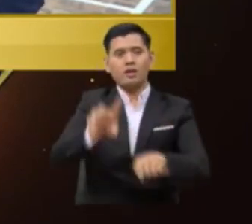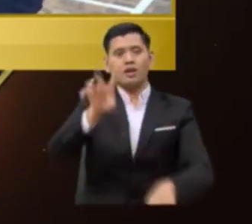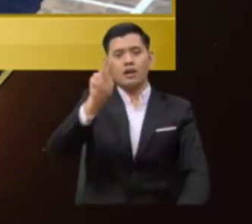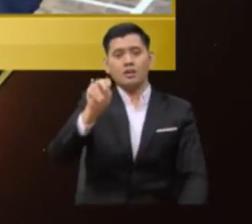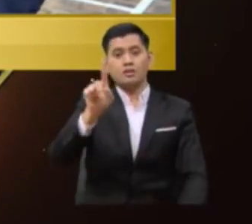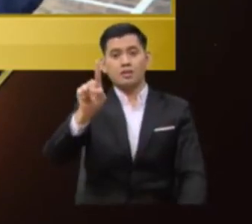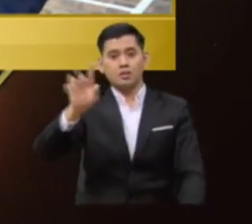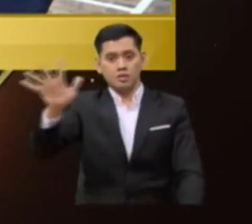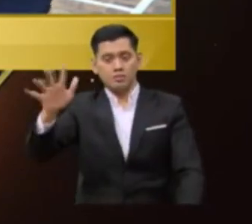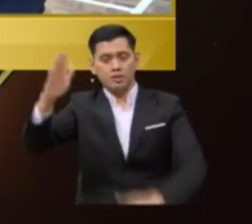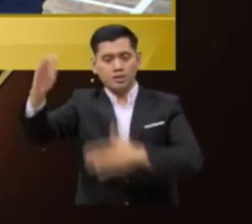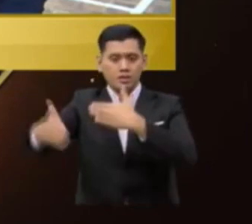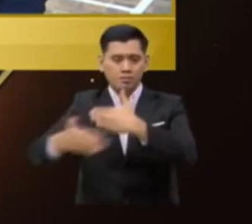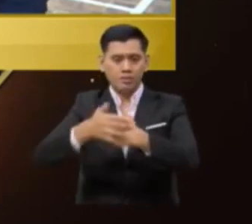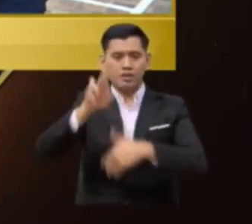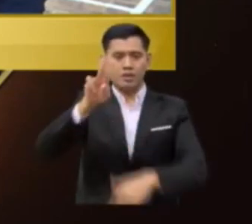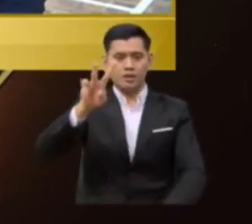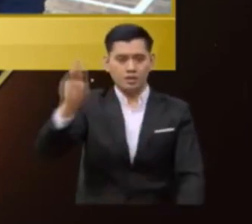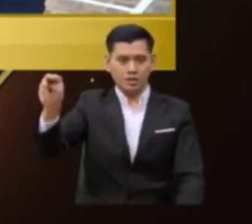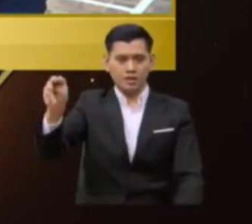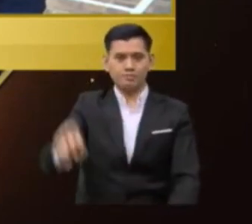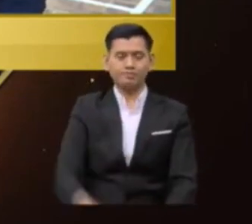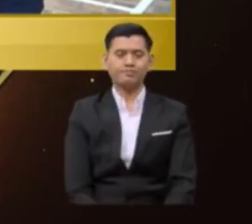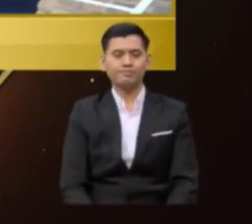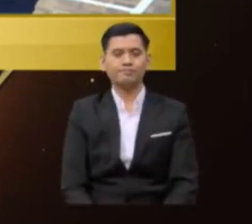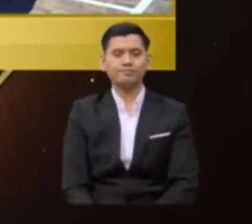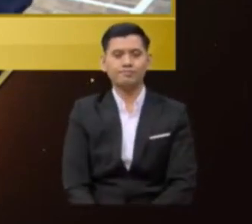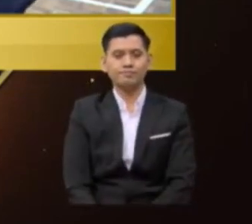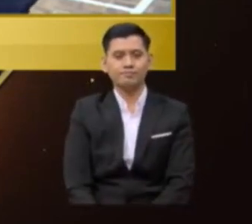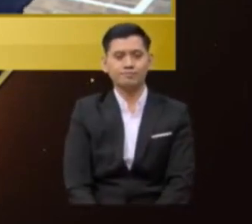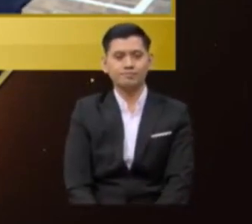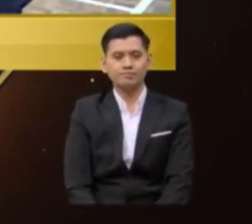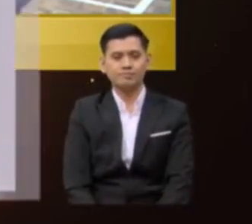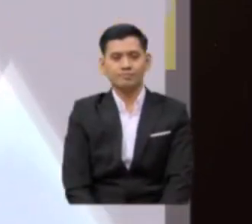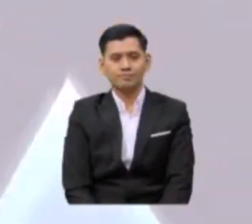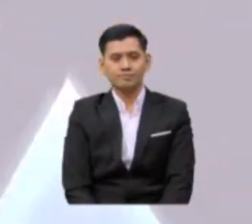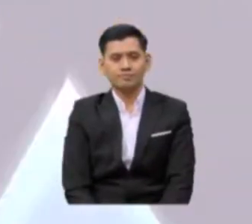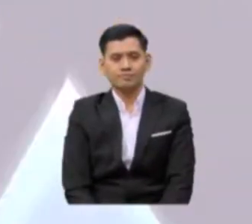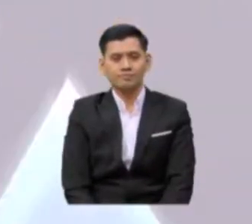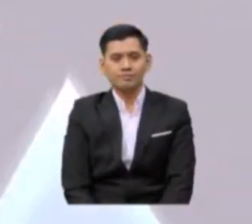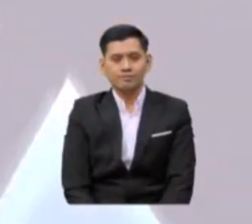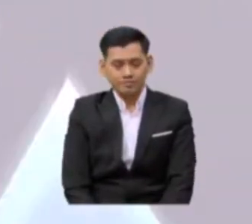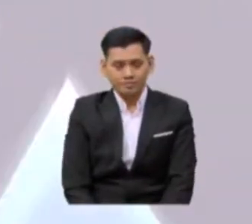Juwaseh. Kembali ke Hafiz yang sahih di RTM. Baik, terima kasih Farah di N15 Juwaseh dan